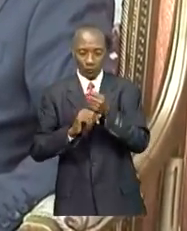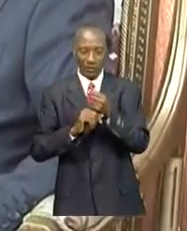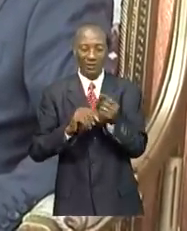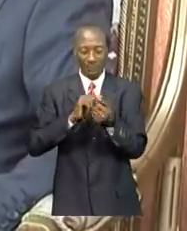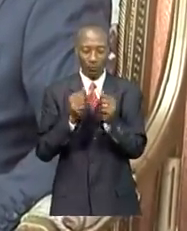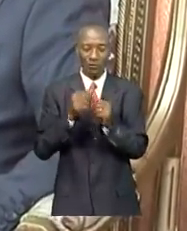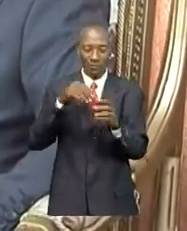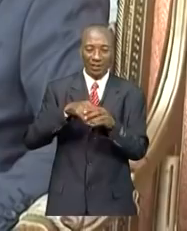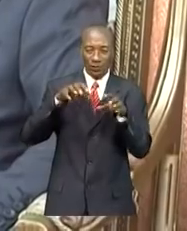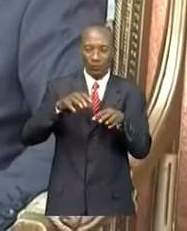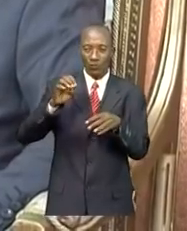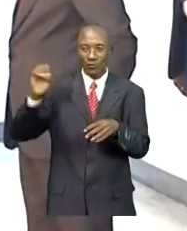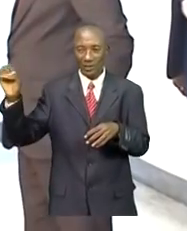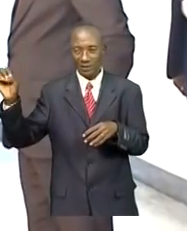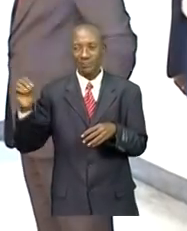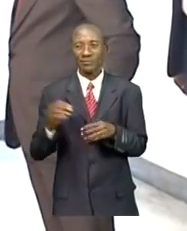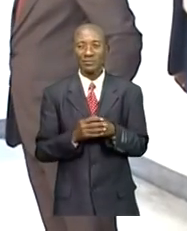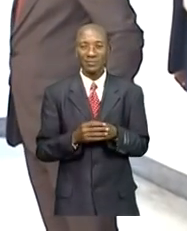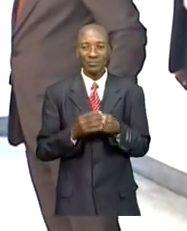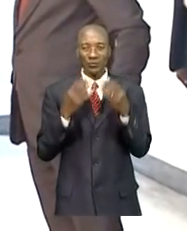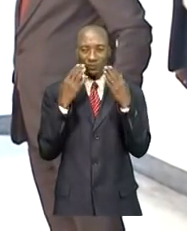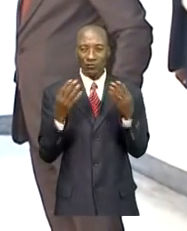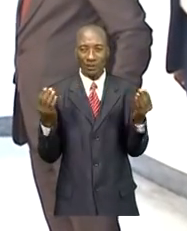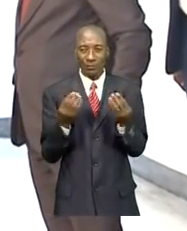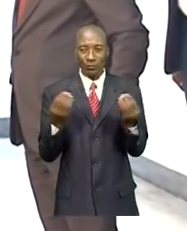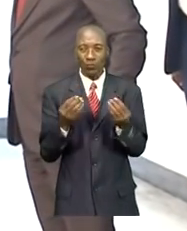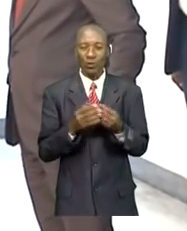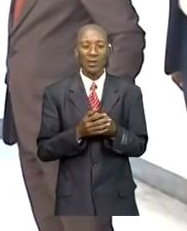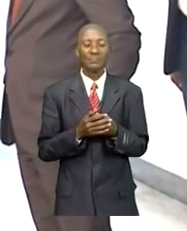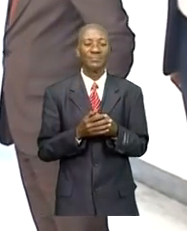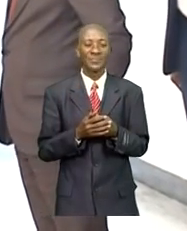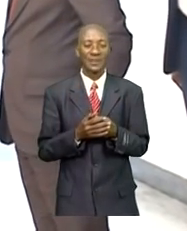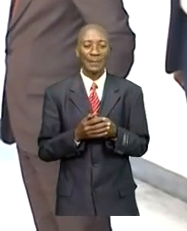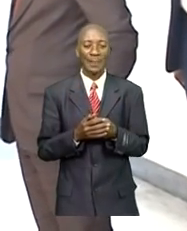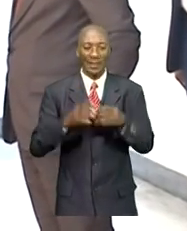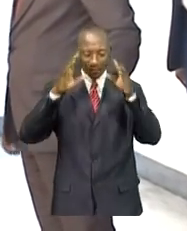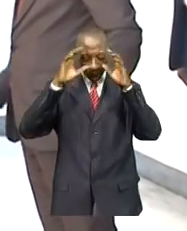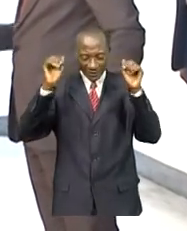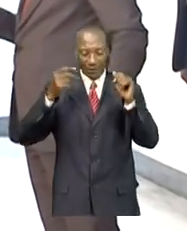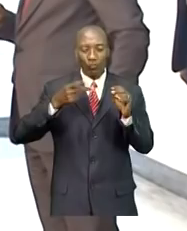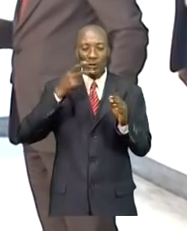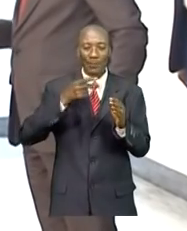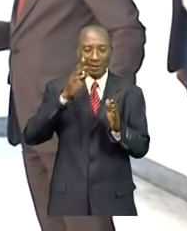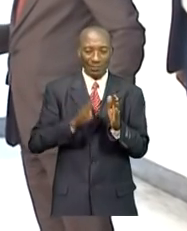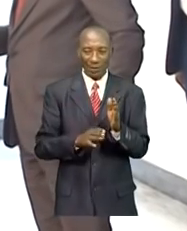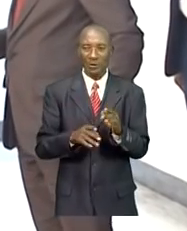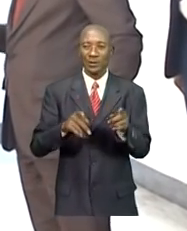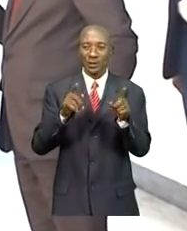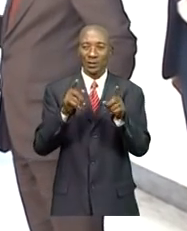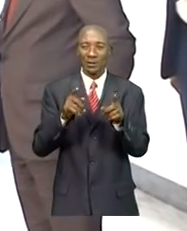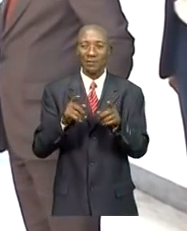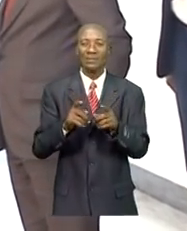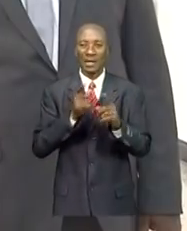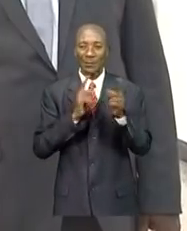au speaker de la Chambre basse du Parlement, Christophe Mbosso Kodiapuanga, par le secrétaire général de la CENCO, Abbé